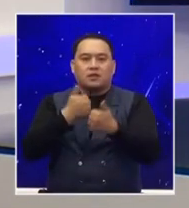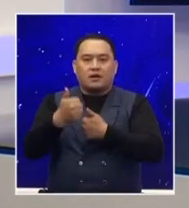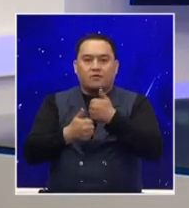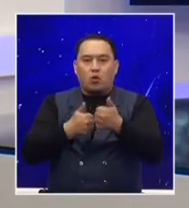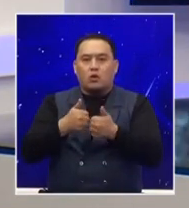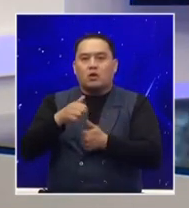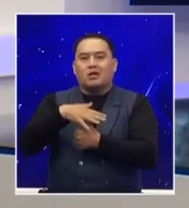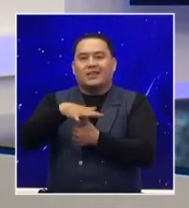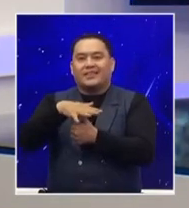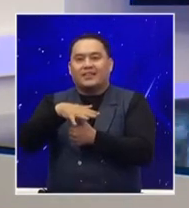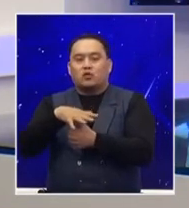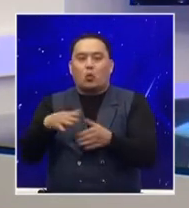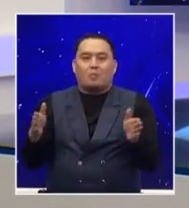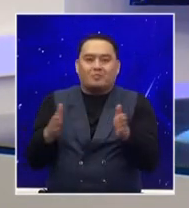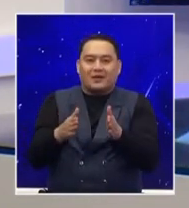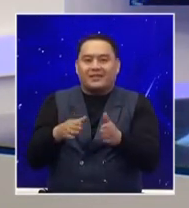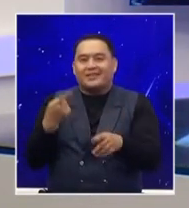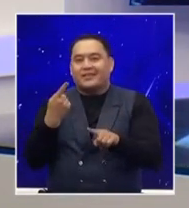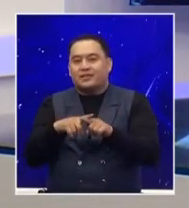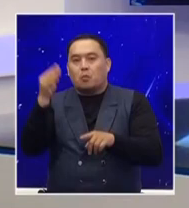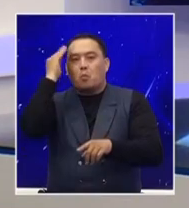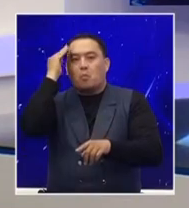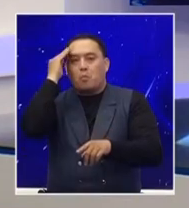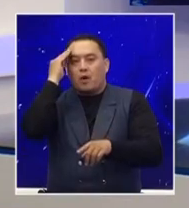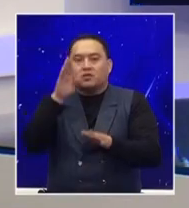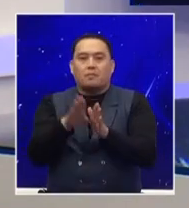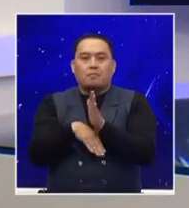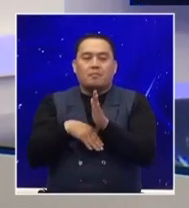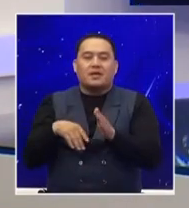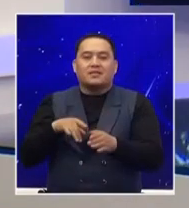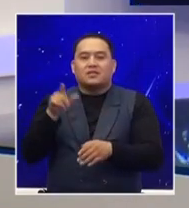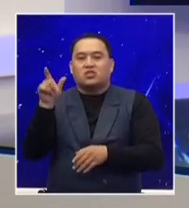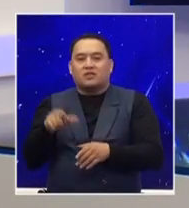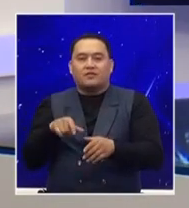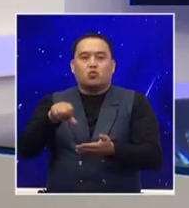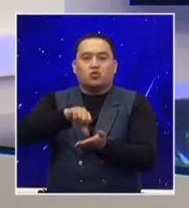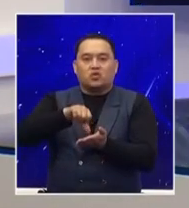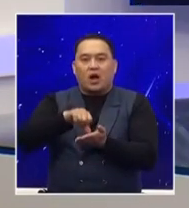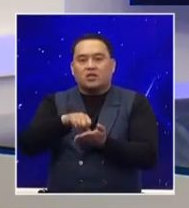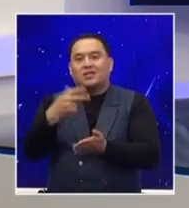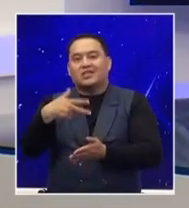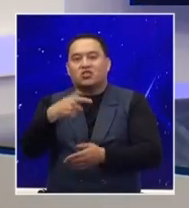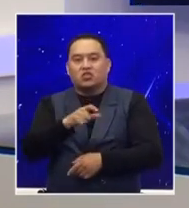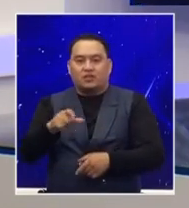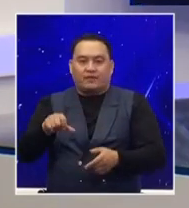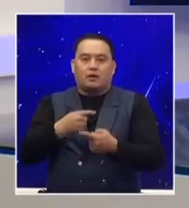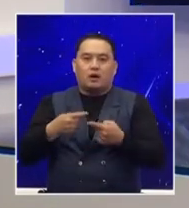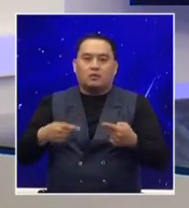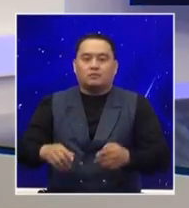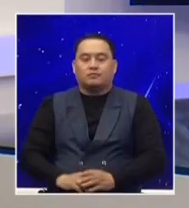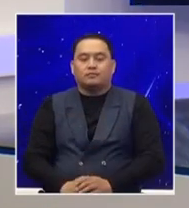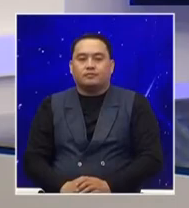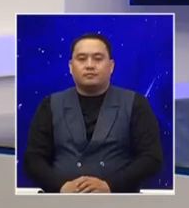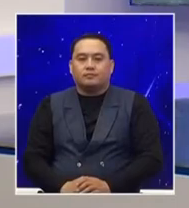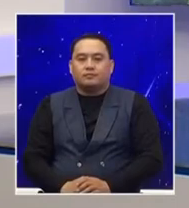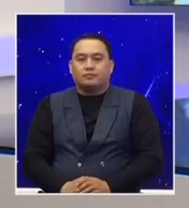соревнования по дрон-рейсингу. Помериться техническими способностями беспилотных летательных аппаратов собрались более 30 участников с разных